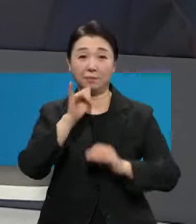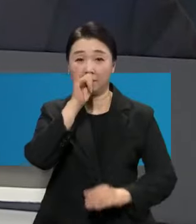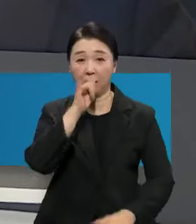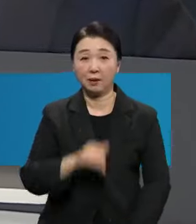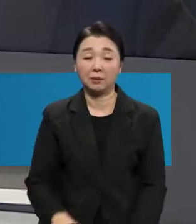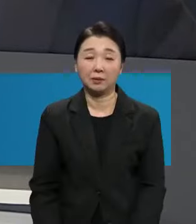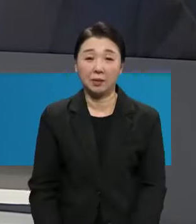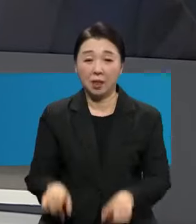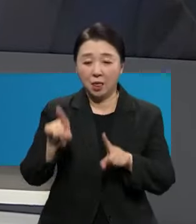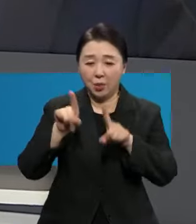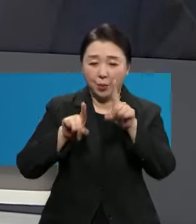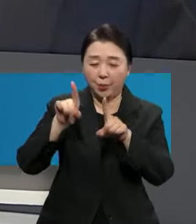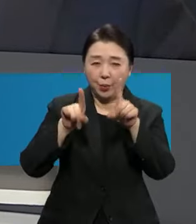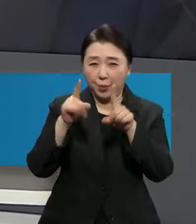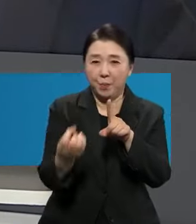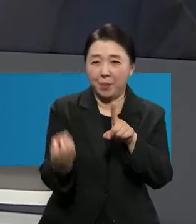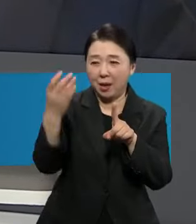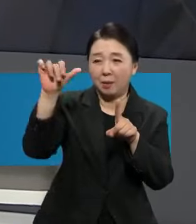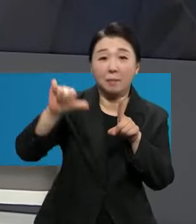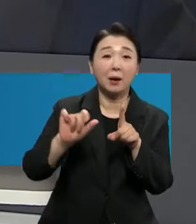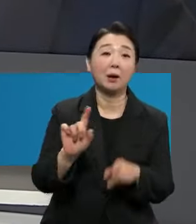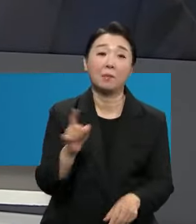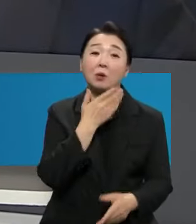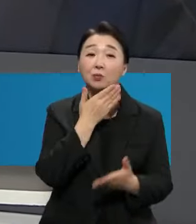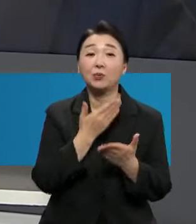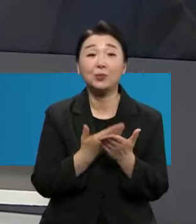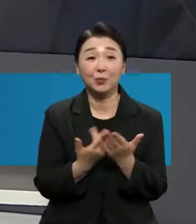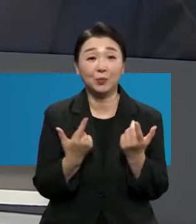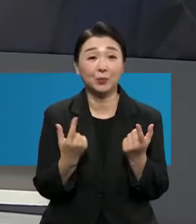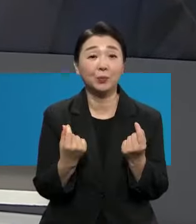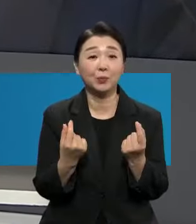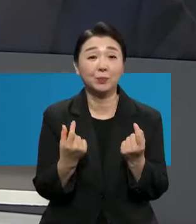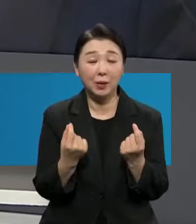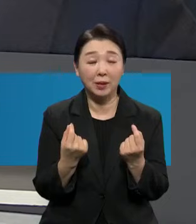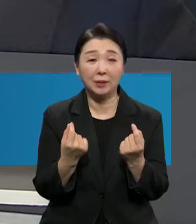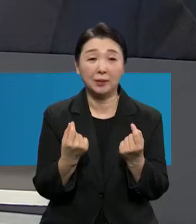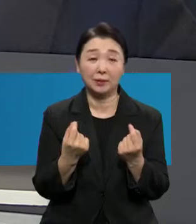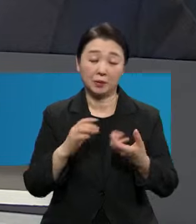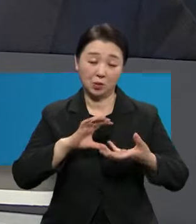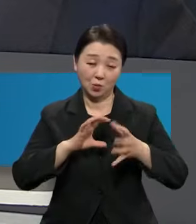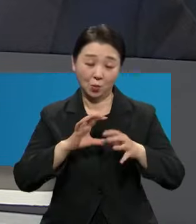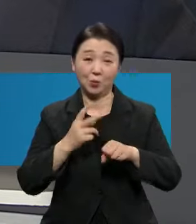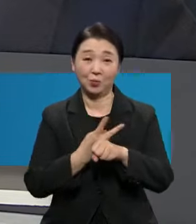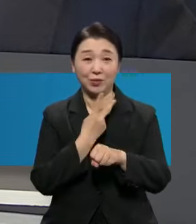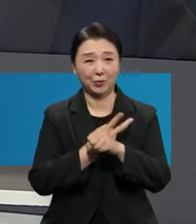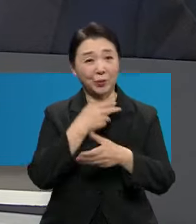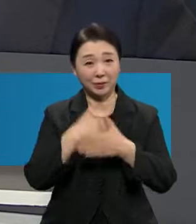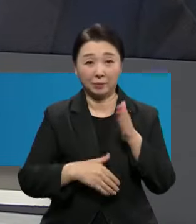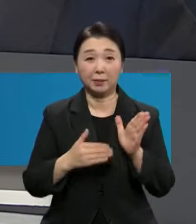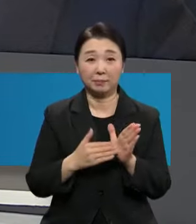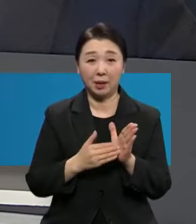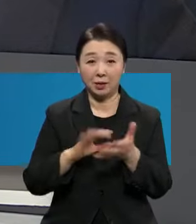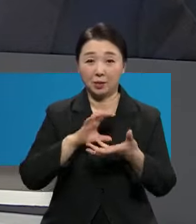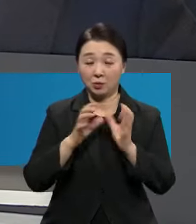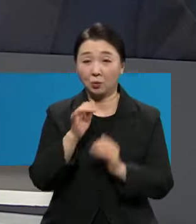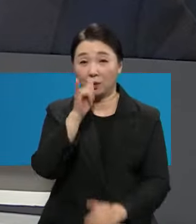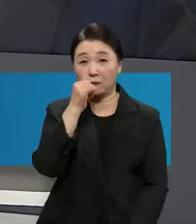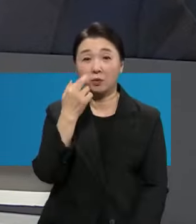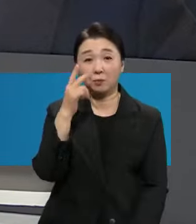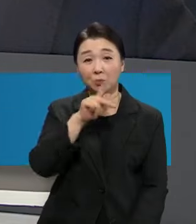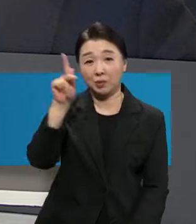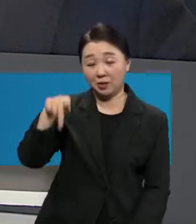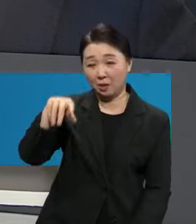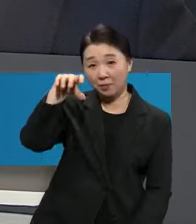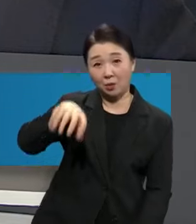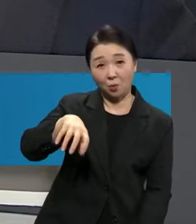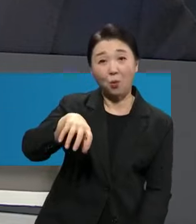열립니다. 초박빙 판세를 뒤흔들 결정적인 계기가 될 이번 토론, 2시간 정도 남았는데요. 토론이 열리는 미국